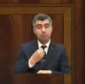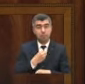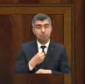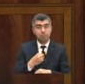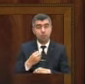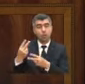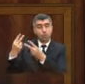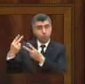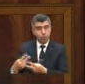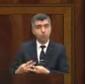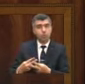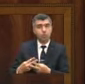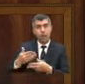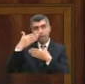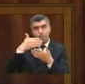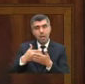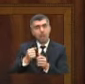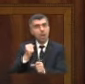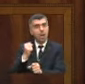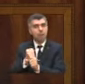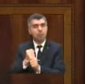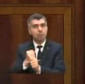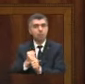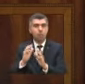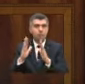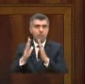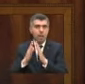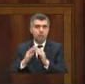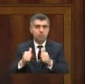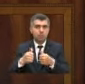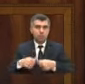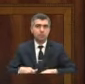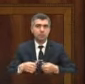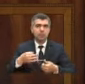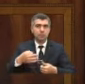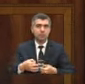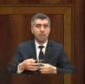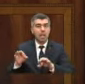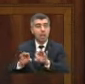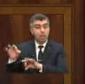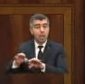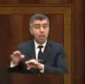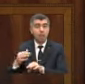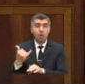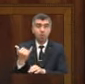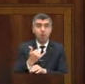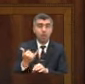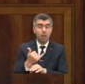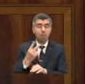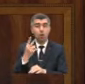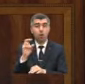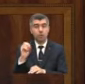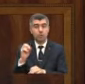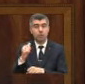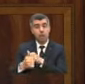بالخارج للعودة إلى أرض الوطن والعمل هنا في أرض الوطن، لأن تخص فيه إجراءات خاصة، أنه الطبيب اللي دوز 20 سنة